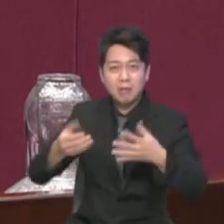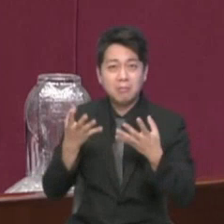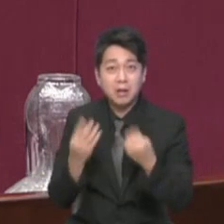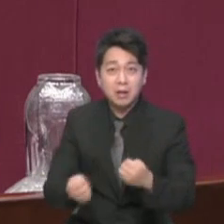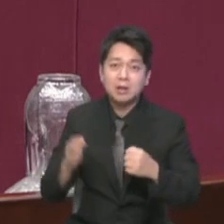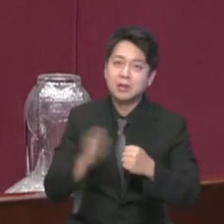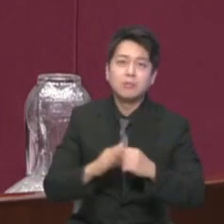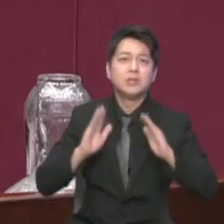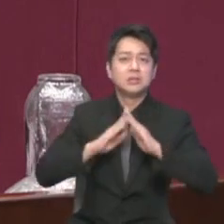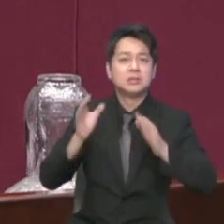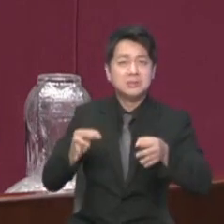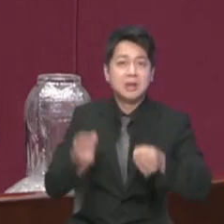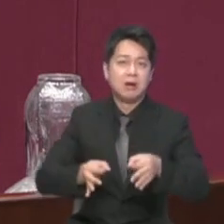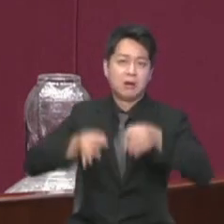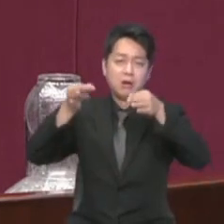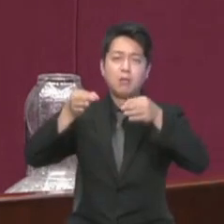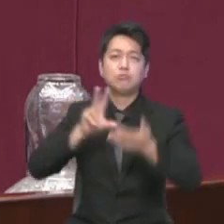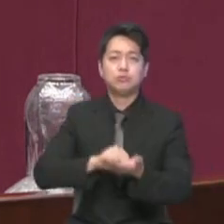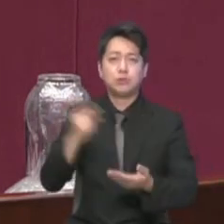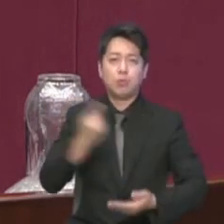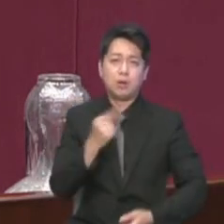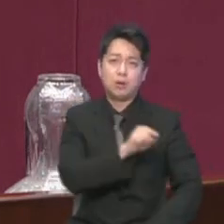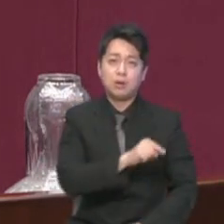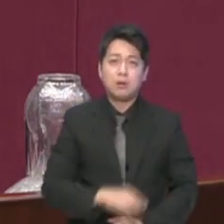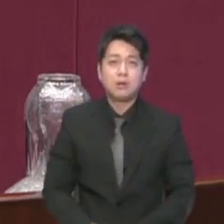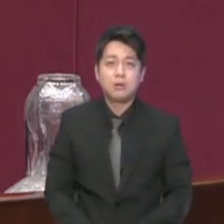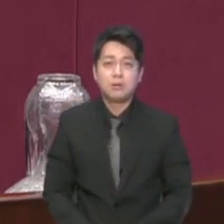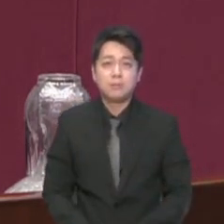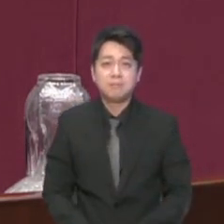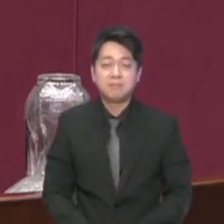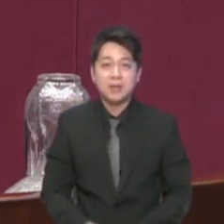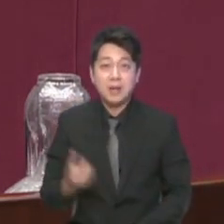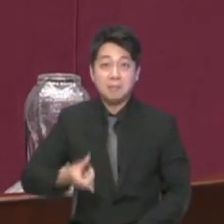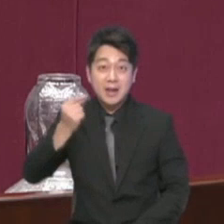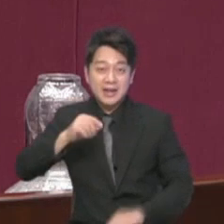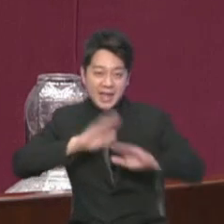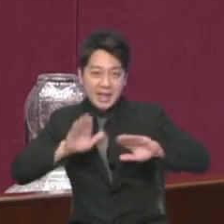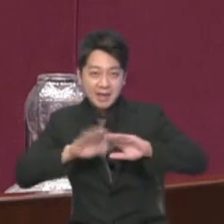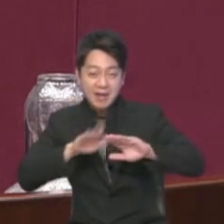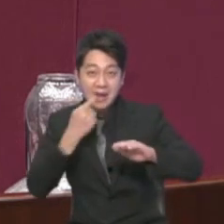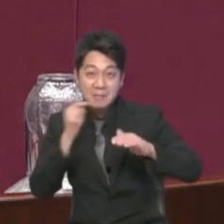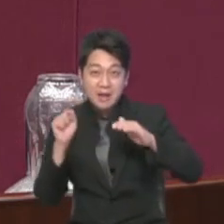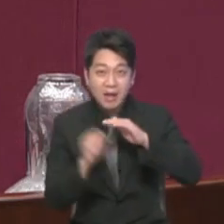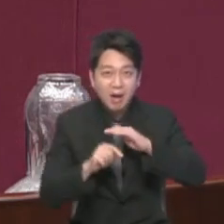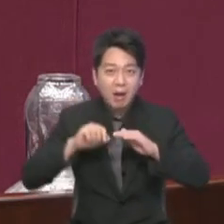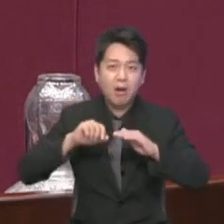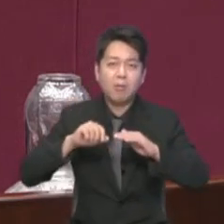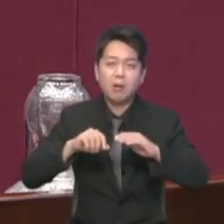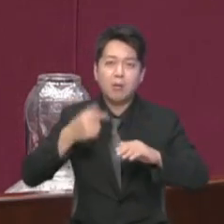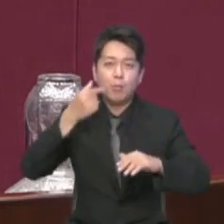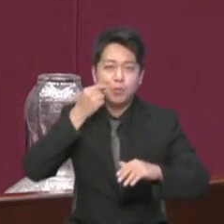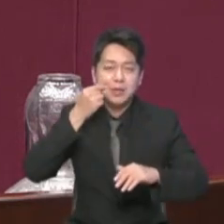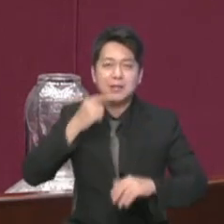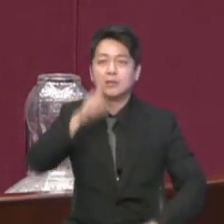지금의 부동산 폭등을 만들어낸 것입니다. 물론 신속하게 안전핀을 다시 회복시키지 못한 문재인 정부와 우리